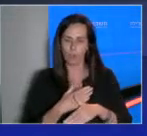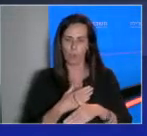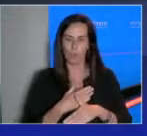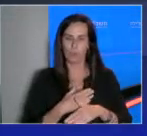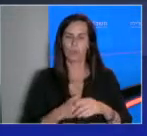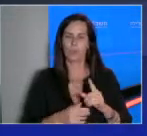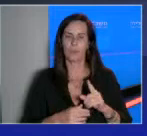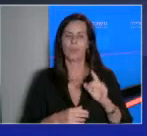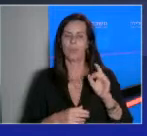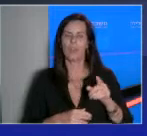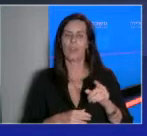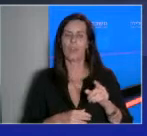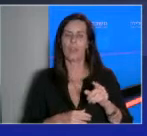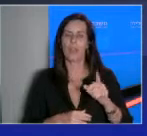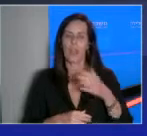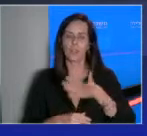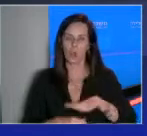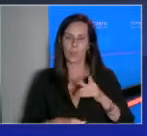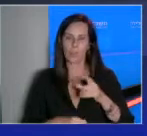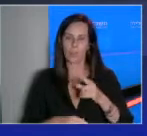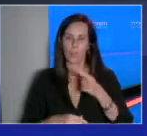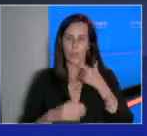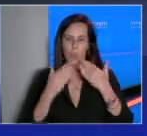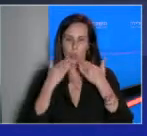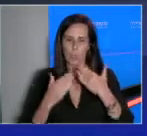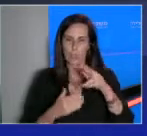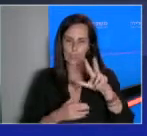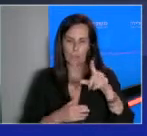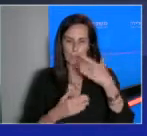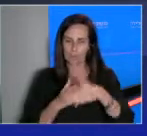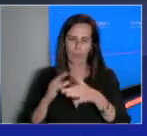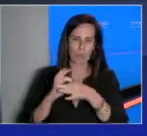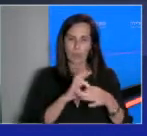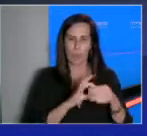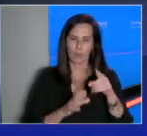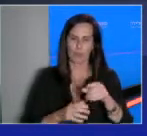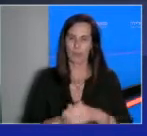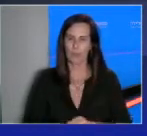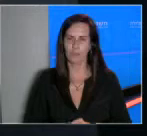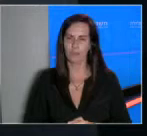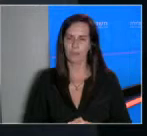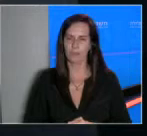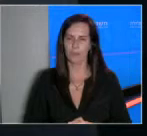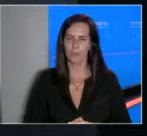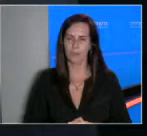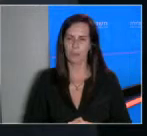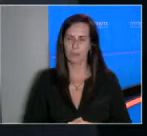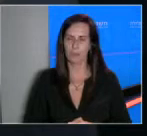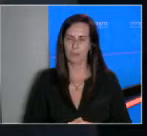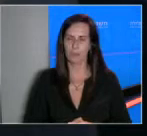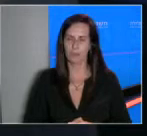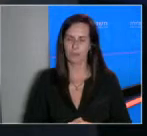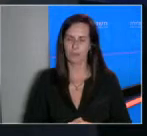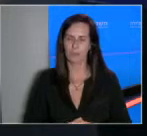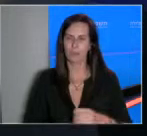על התגובות מתמר. אז אני רוצה להודות. ציפי, את יכולה להשלים את המשפט רק, את המשפט האחרון שלך, בבקשה? נורא